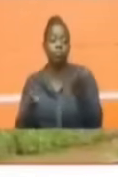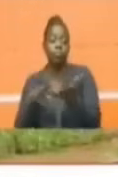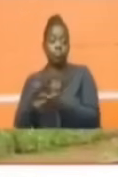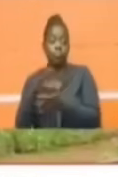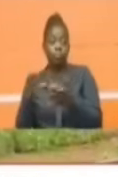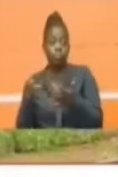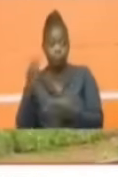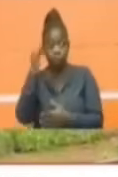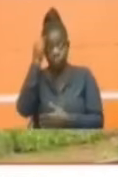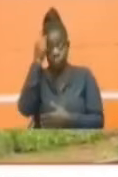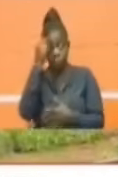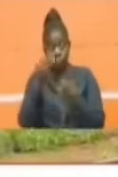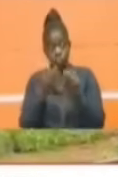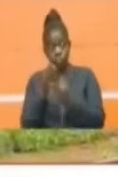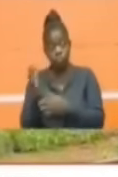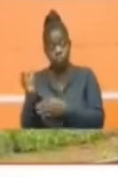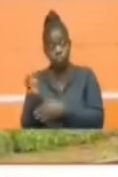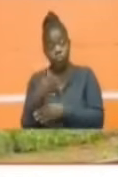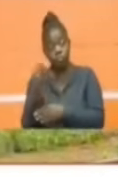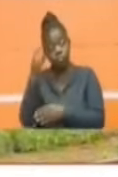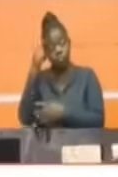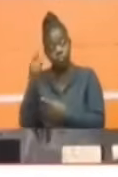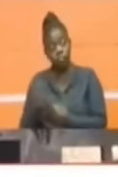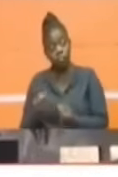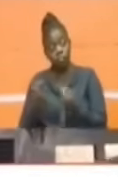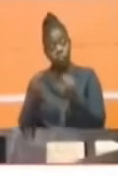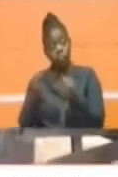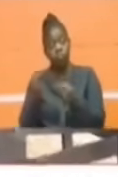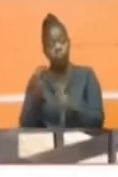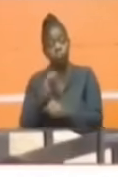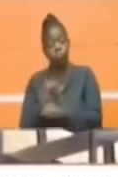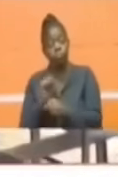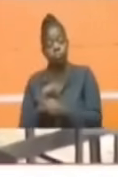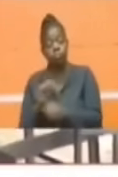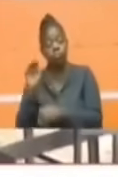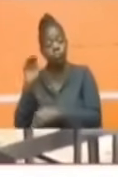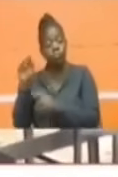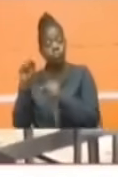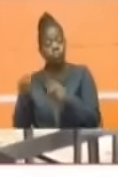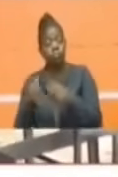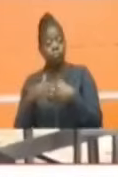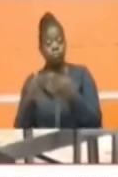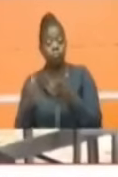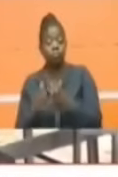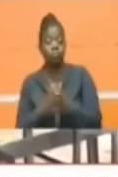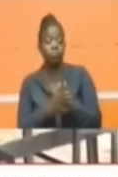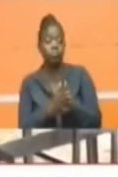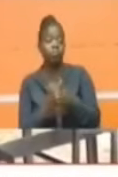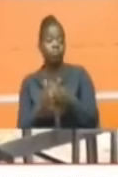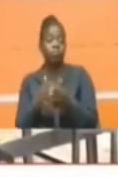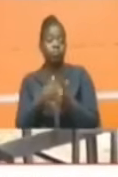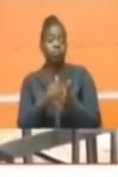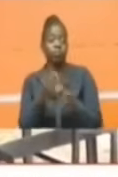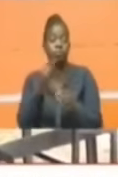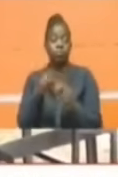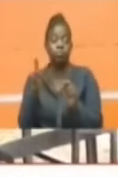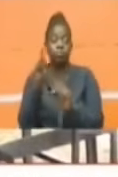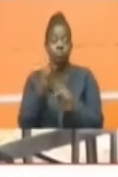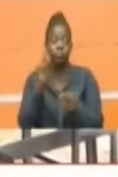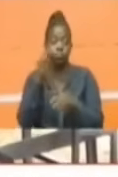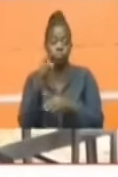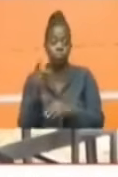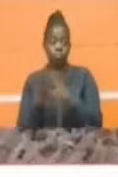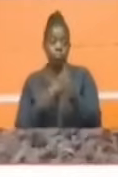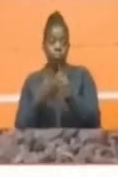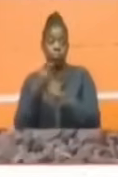mchibira government ingeita ministry yebi entambula ne ngudo akaunge skalere gudewe gali yomuka eri abantu oluvanyuma